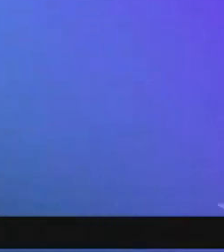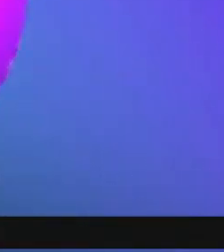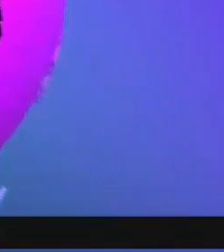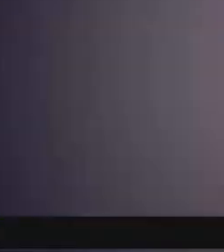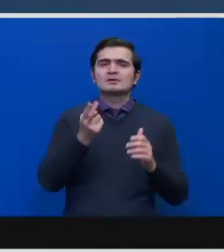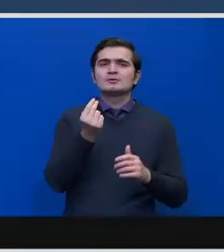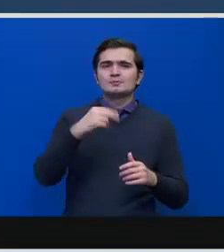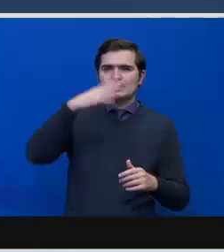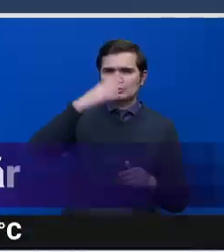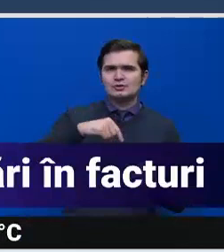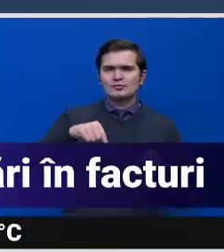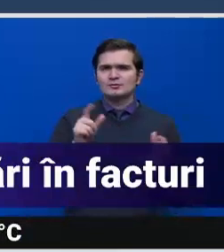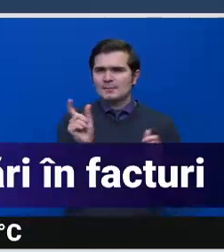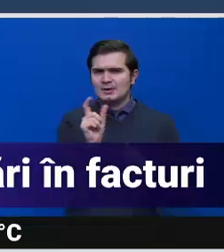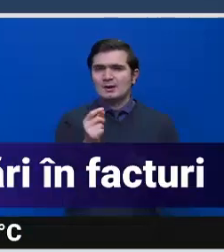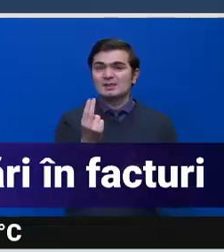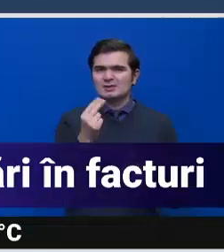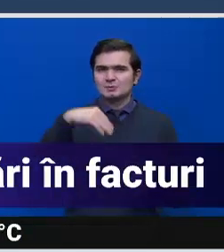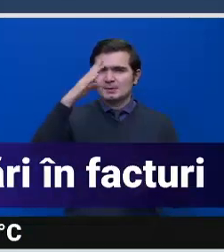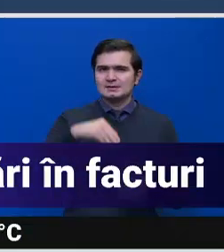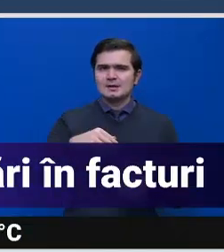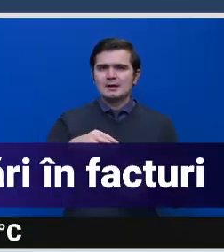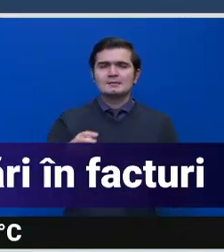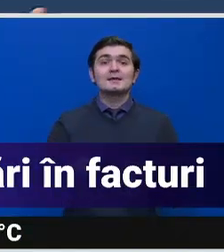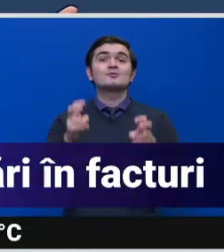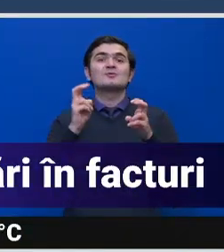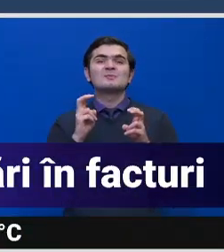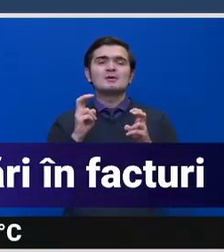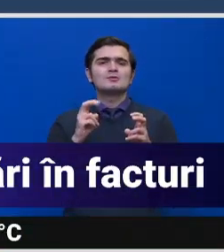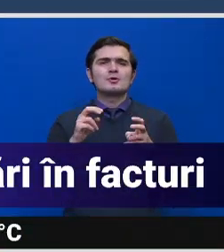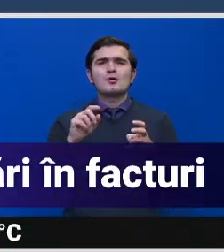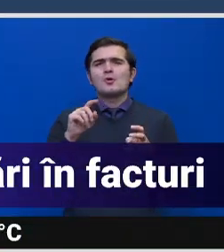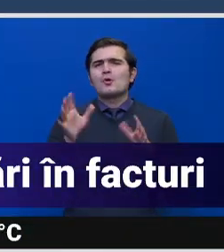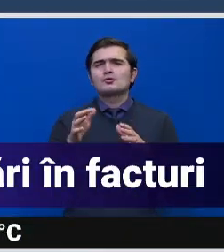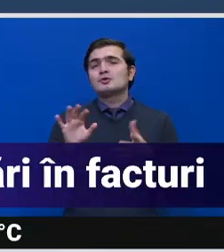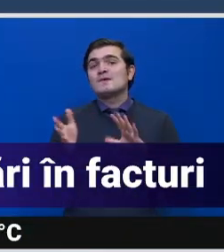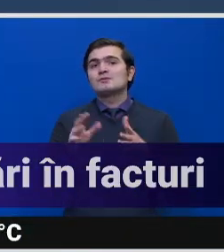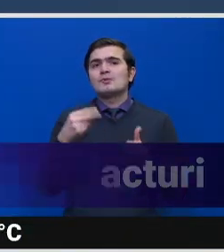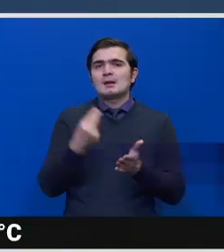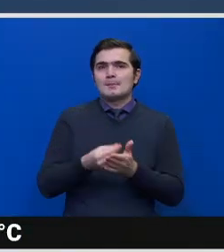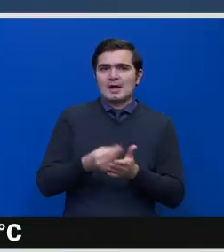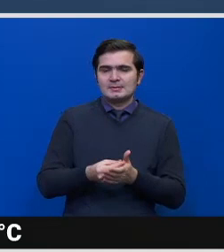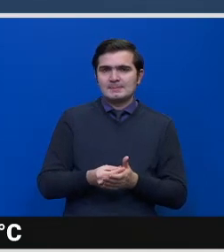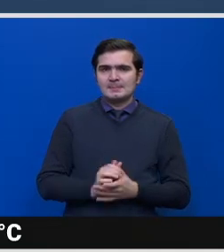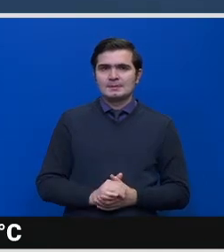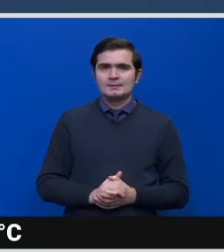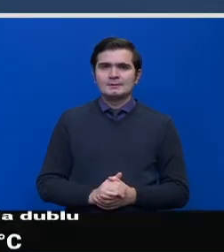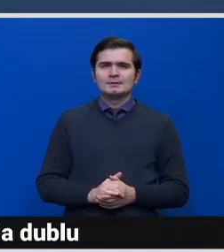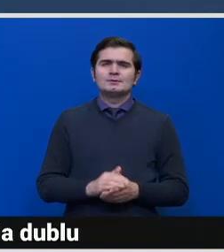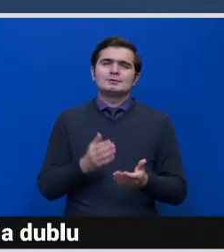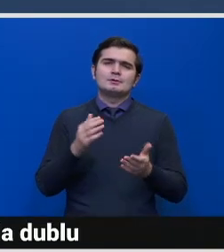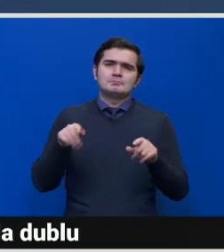noi. Aceasta de 15 zile se suspendă inclusiv o eventuală plată acestora. De asemenea,